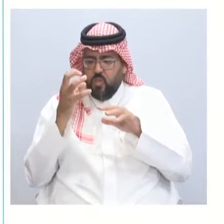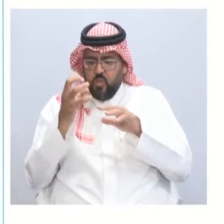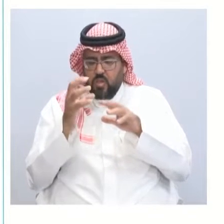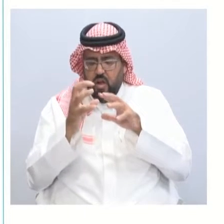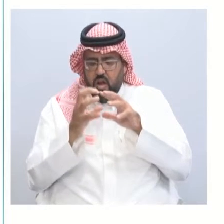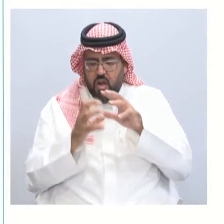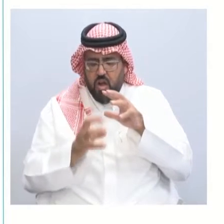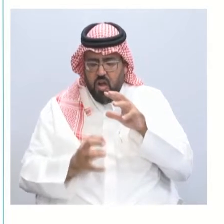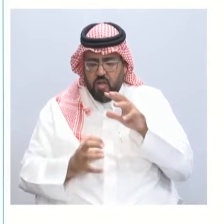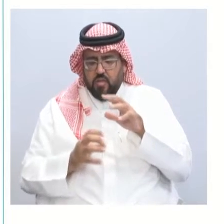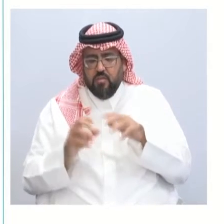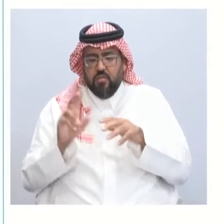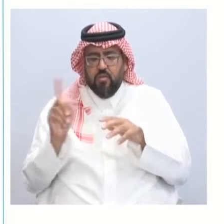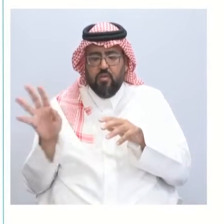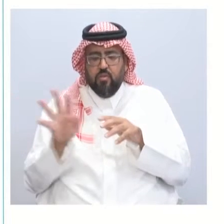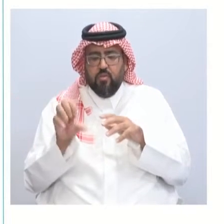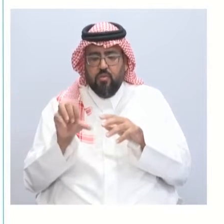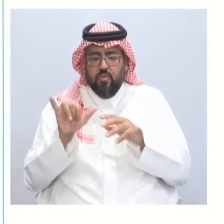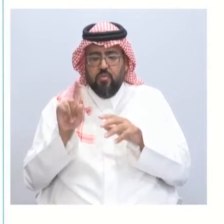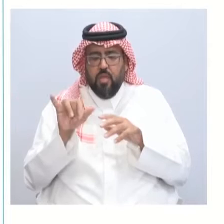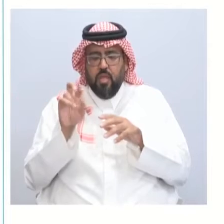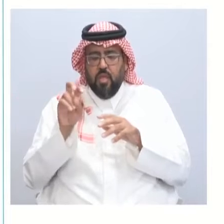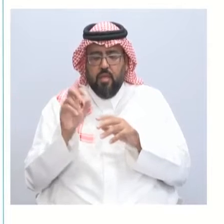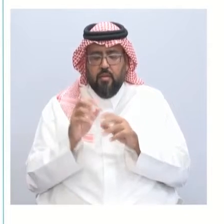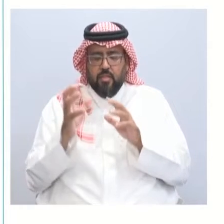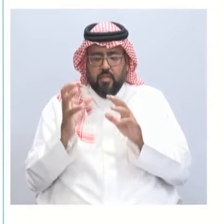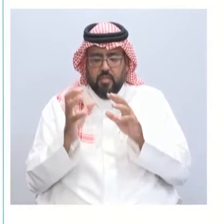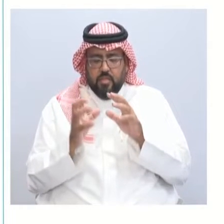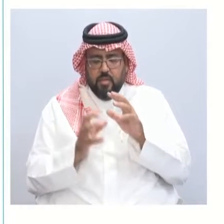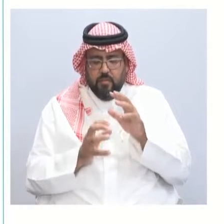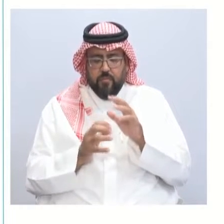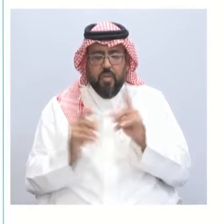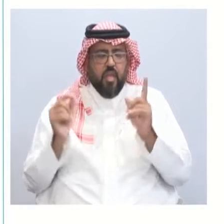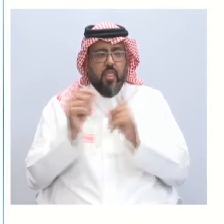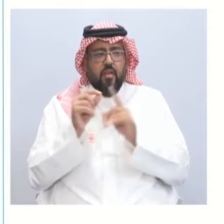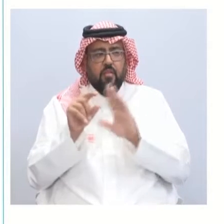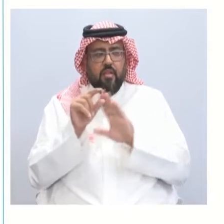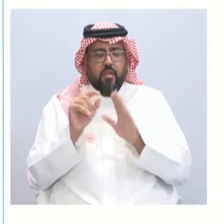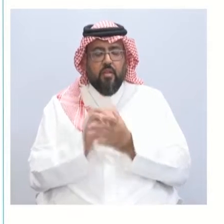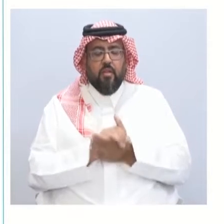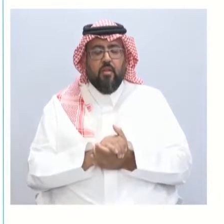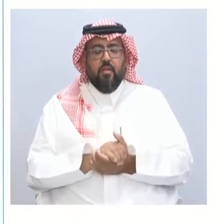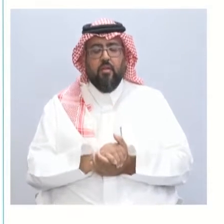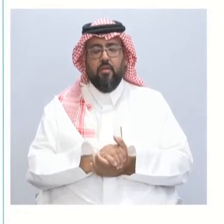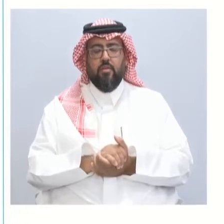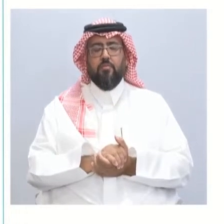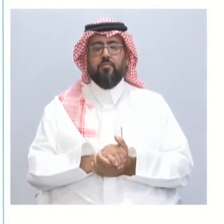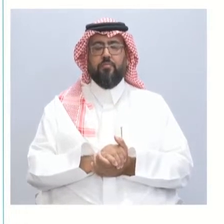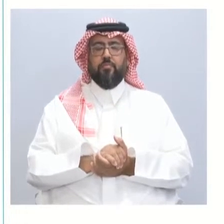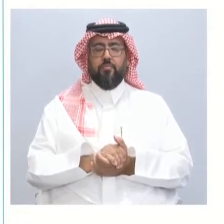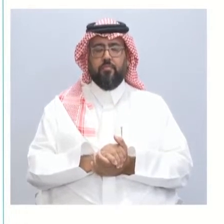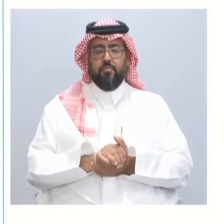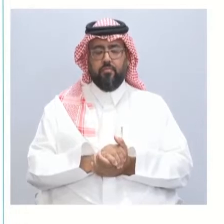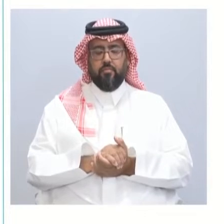الطالب الصخور الرسوبيه هذه اهداف الدرس ان يذكر الطالب مما